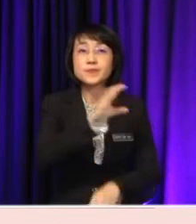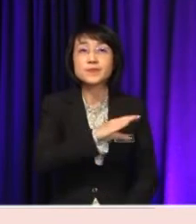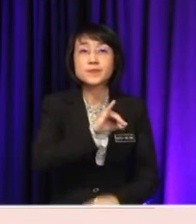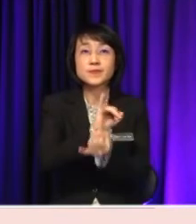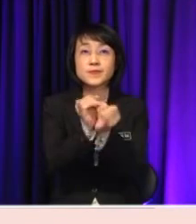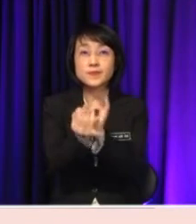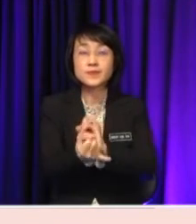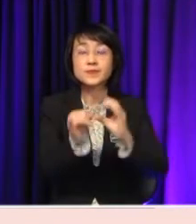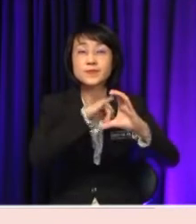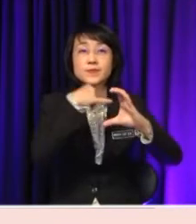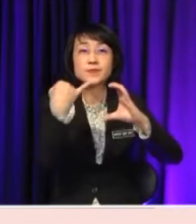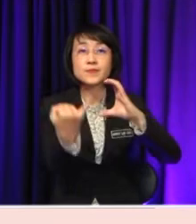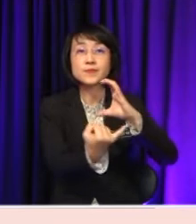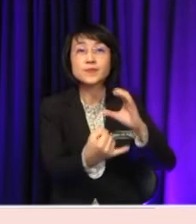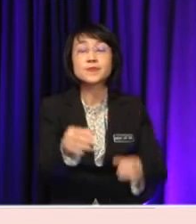khatulistiwangi